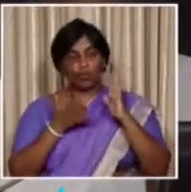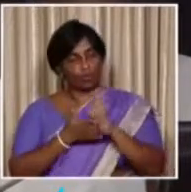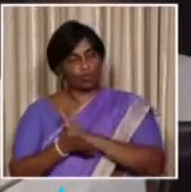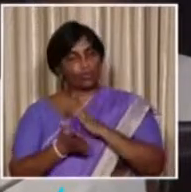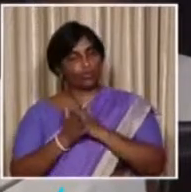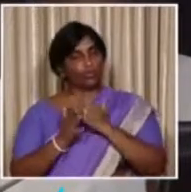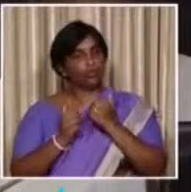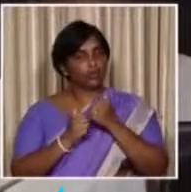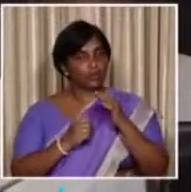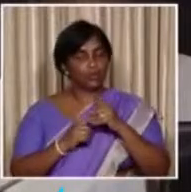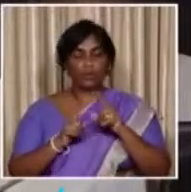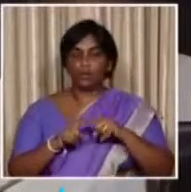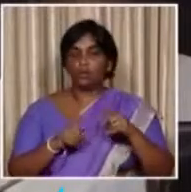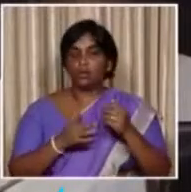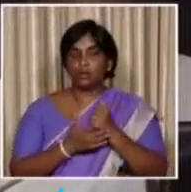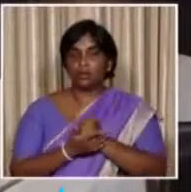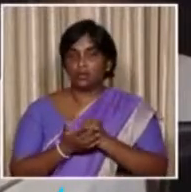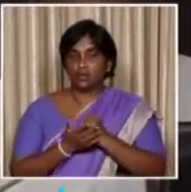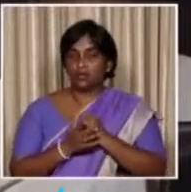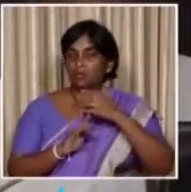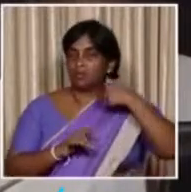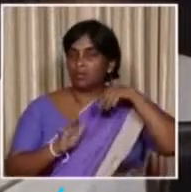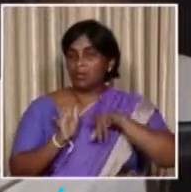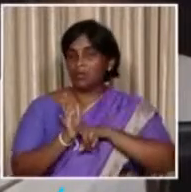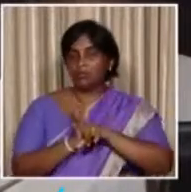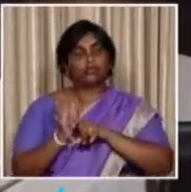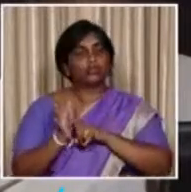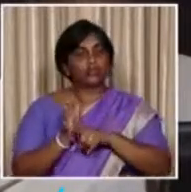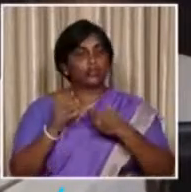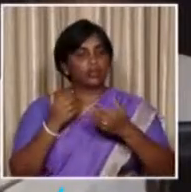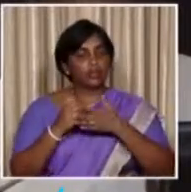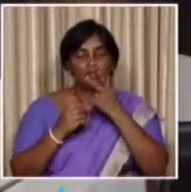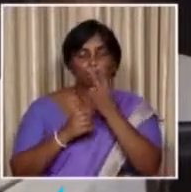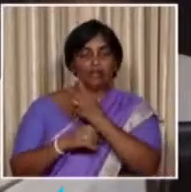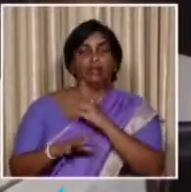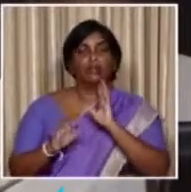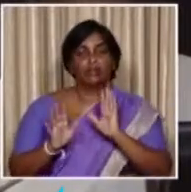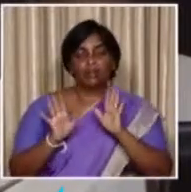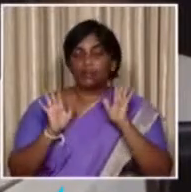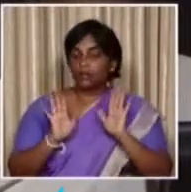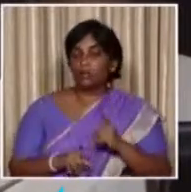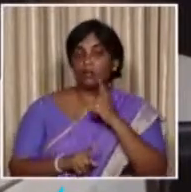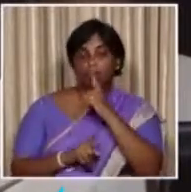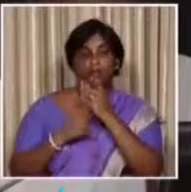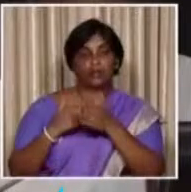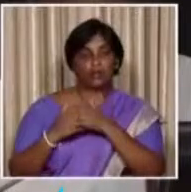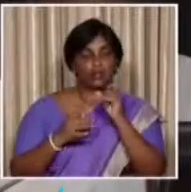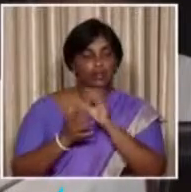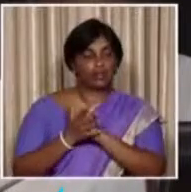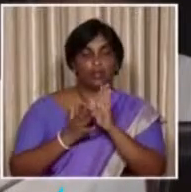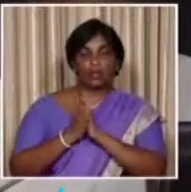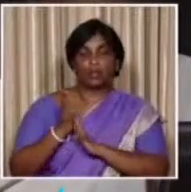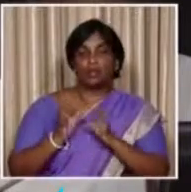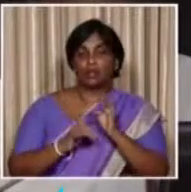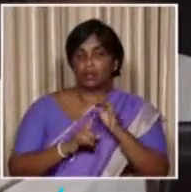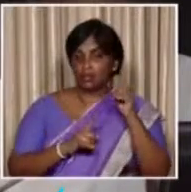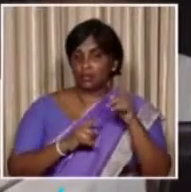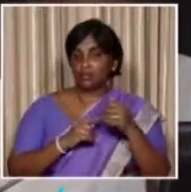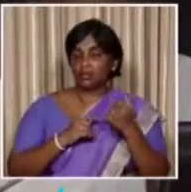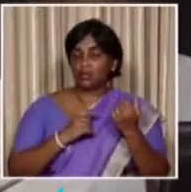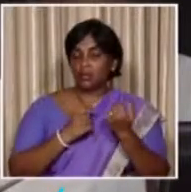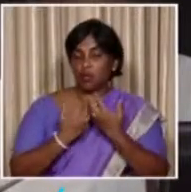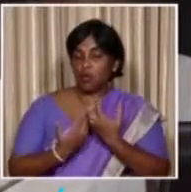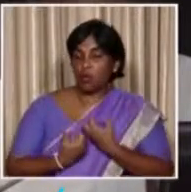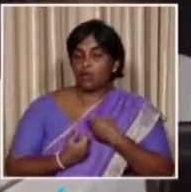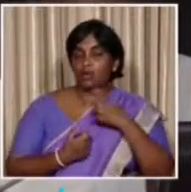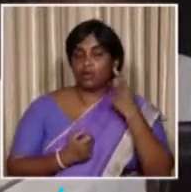මේක ඉදිරියට ගෙන යන්න. අනිත් ඒවා ඔක්කොම නස්රාවශේෂ වගේ තියෙනවා අද මං හදපු ගොඩනැගිලි. නමුත් මේක විතරක් චාමර සම්පත් ඇමතිතුමාගේ